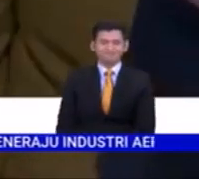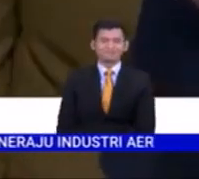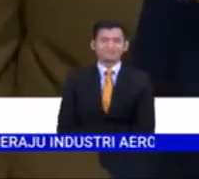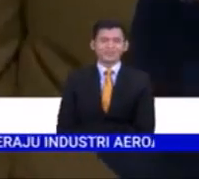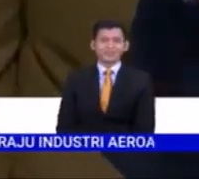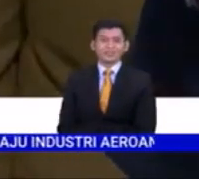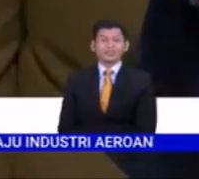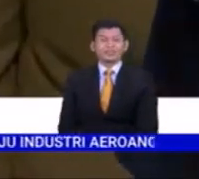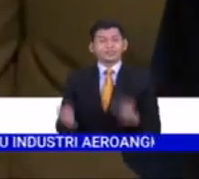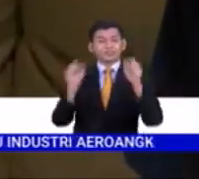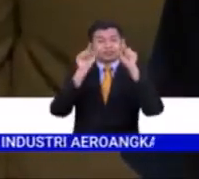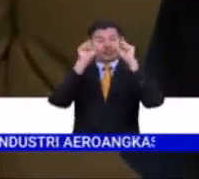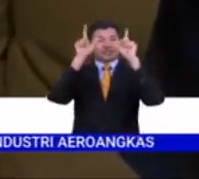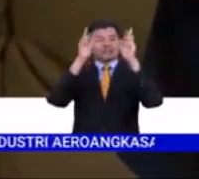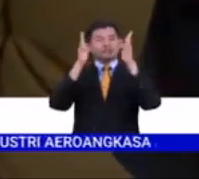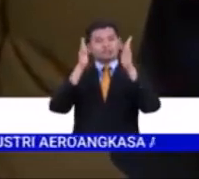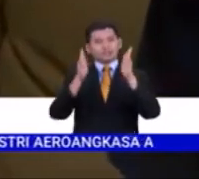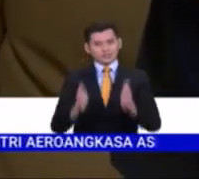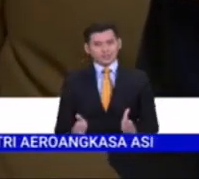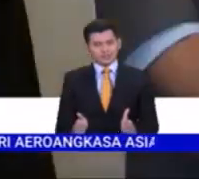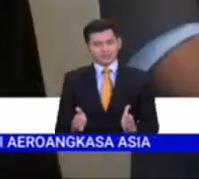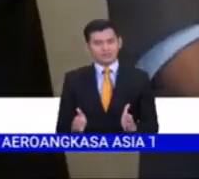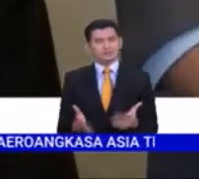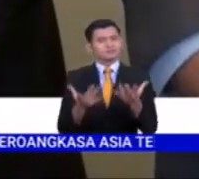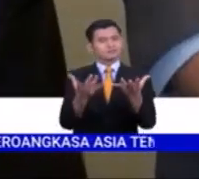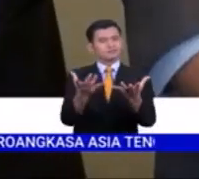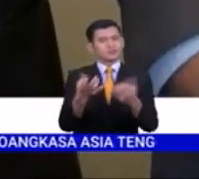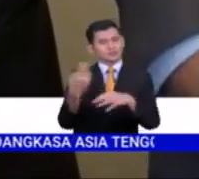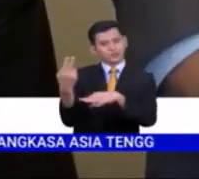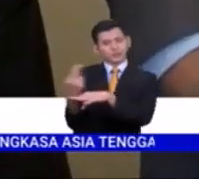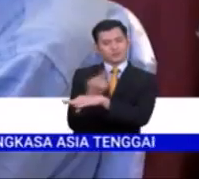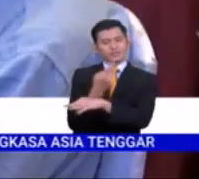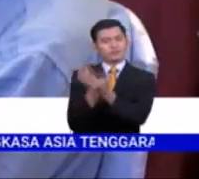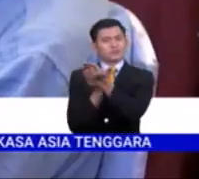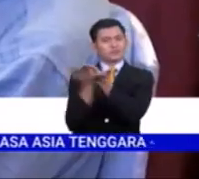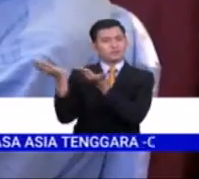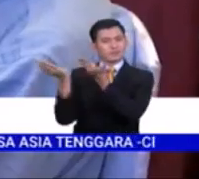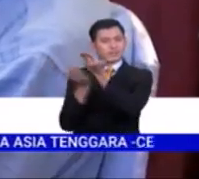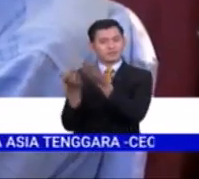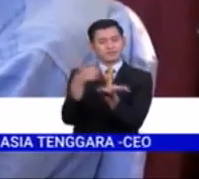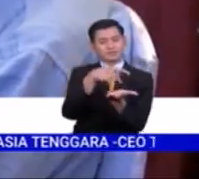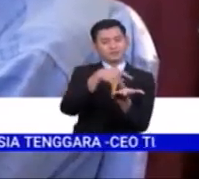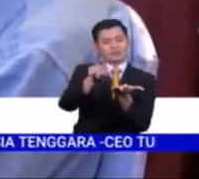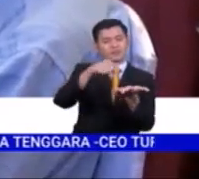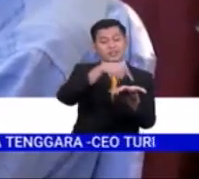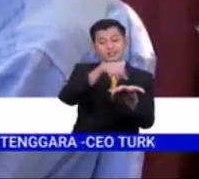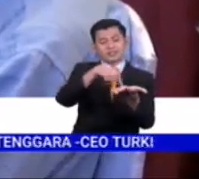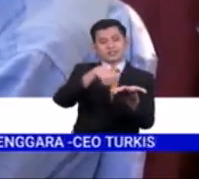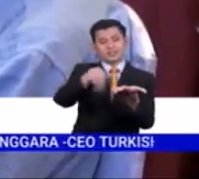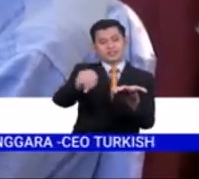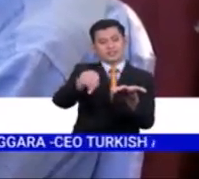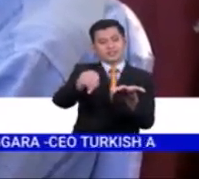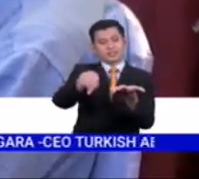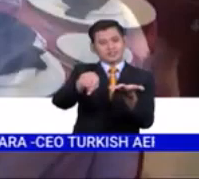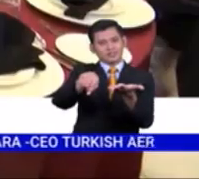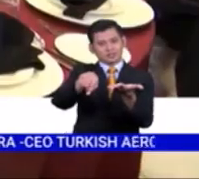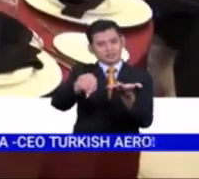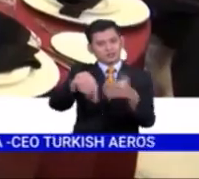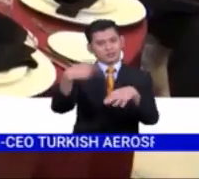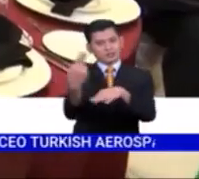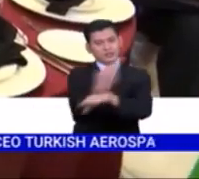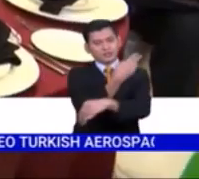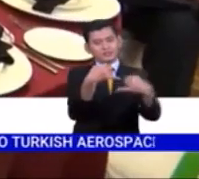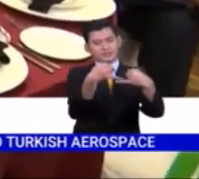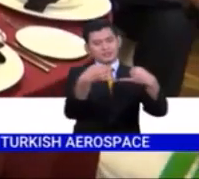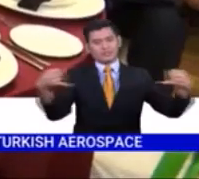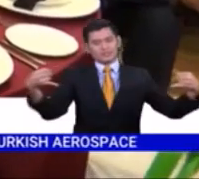Selain itu, kesedaran orang ramai untuk menggunakan kemudahan pembayaran zakat fitrah menerusi platform